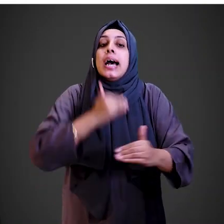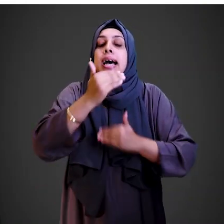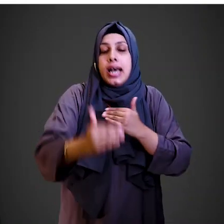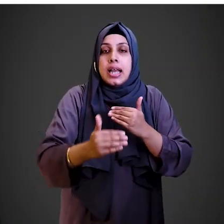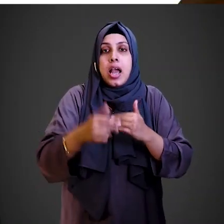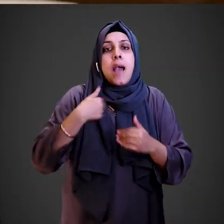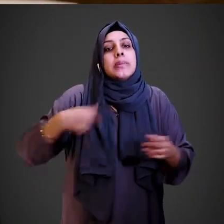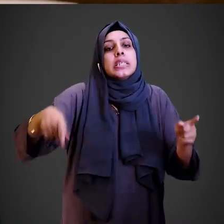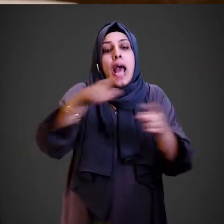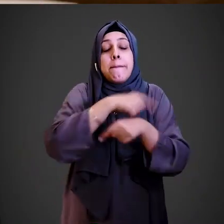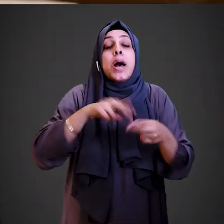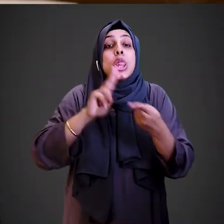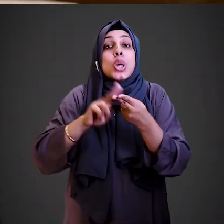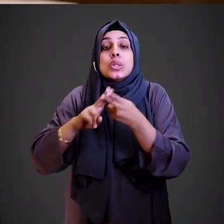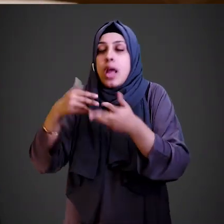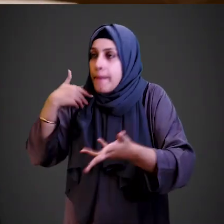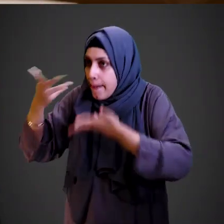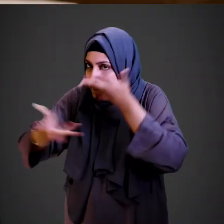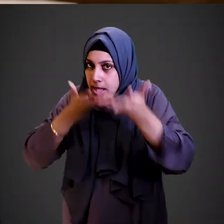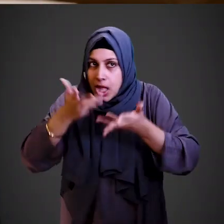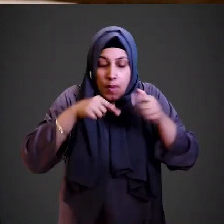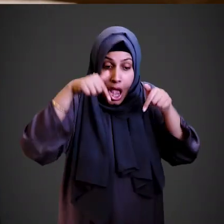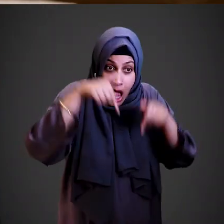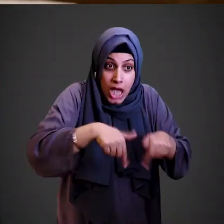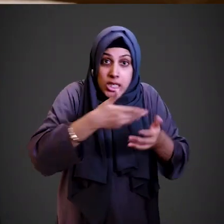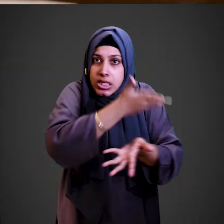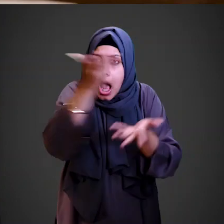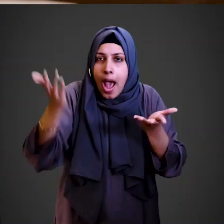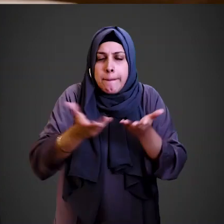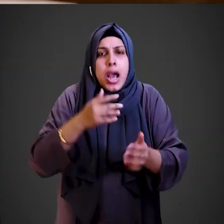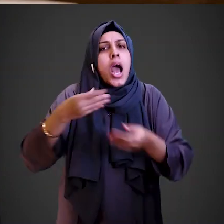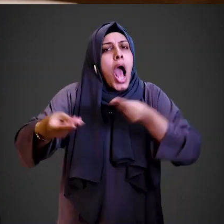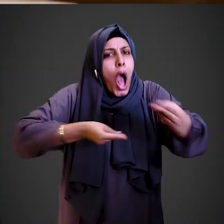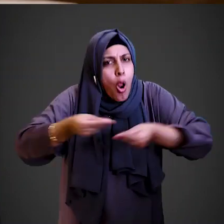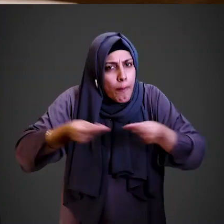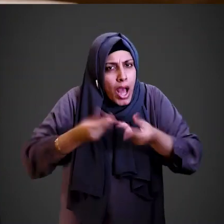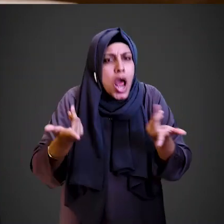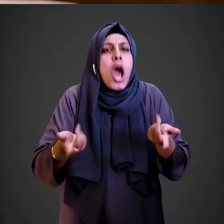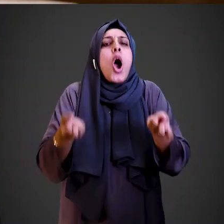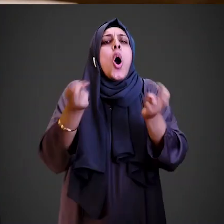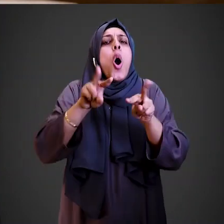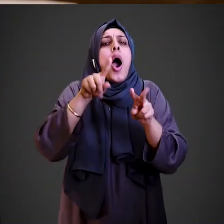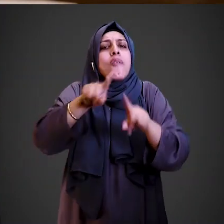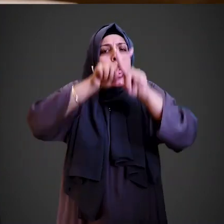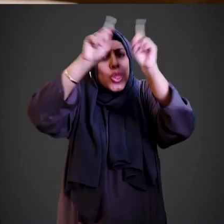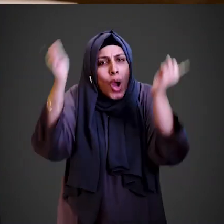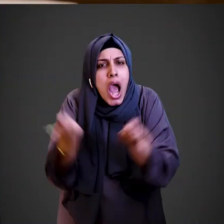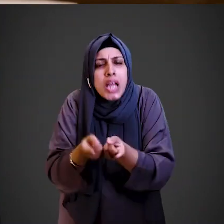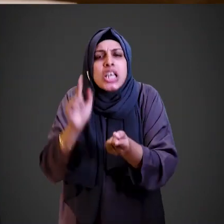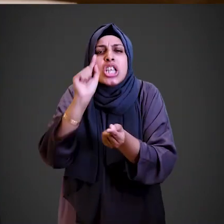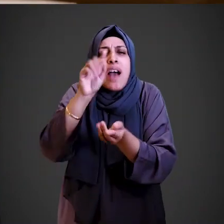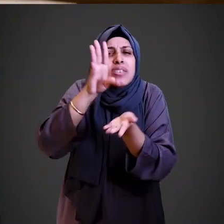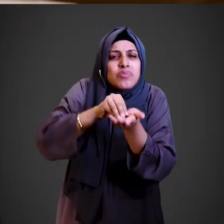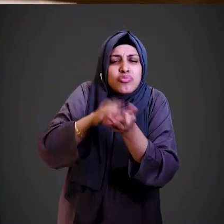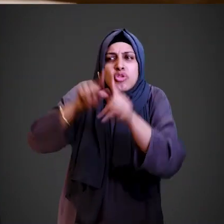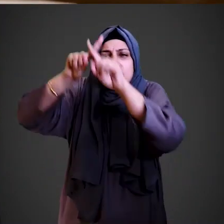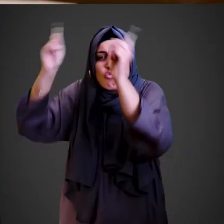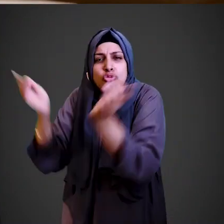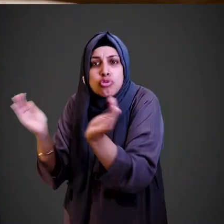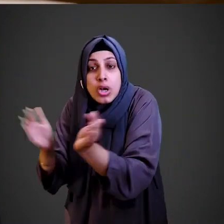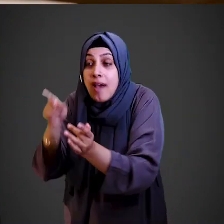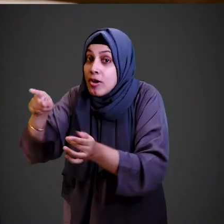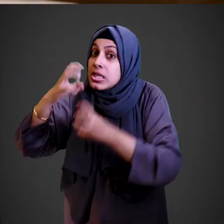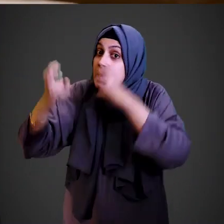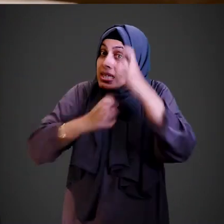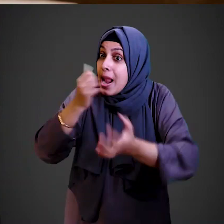आगे चलते हुए मैं अपने उन दोस्तों से भी बात करना चाहूँगी जो आज के दिन में कोई कारोबार कर रहे हैं या कोई किराना स्टोर संभाल रहे हैं। आप सबके लिए भी